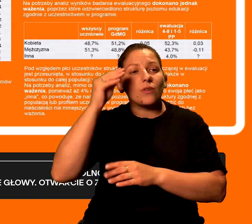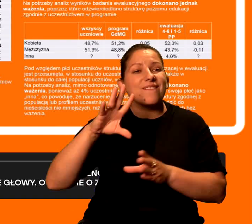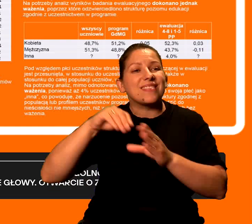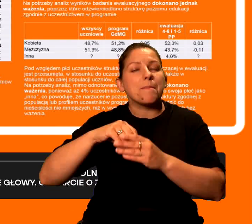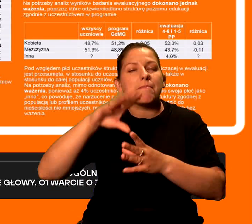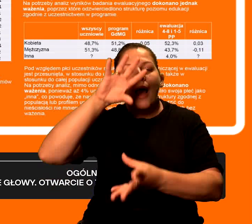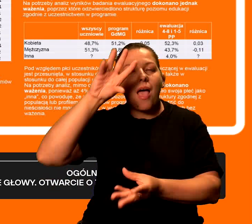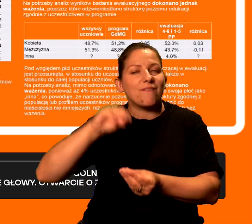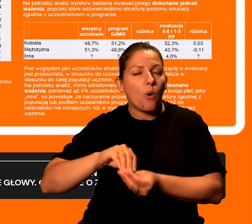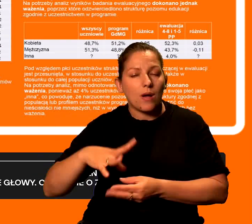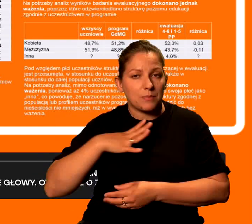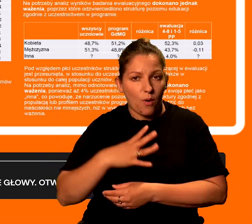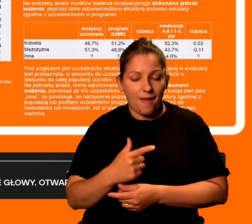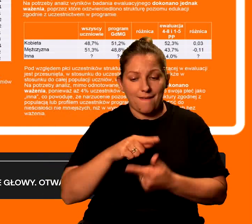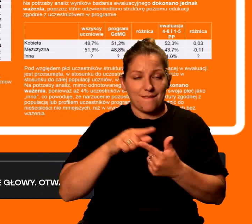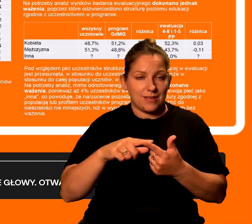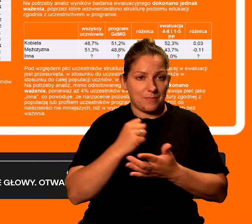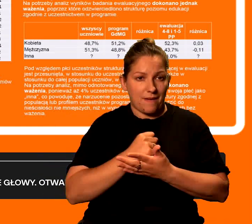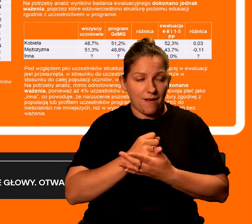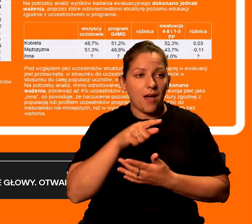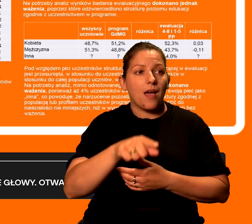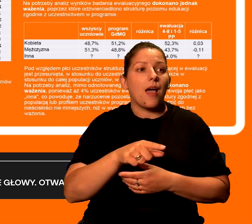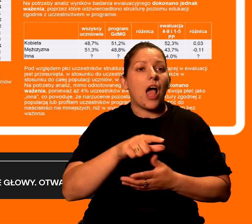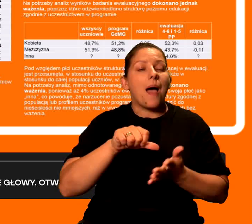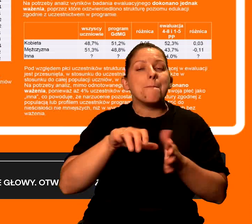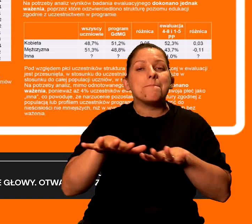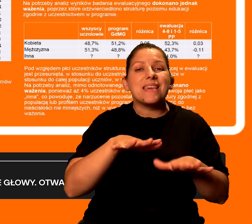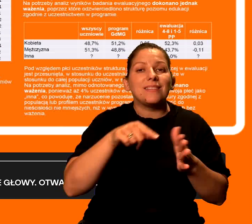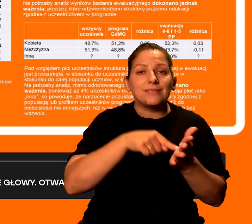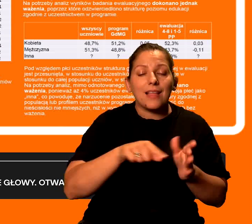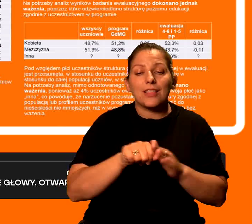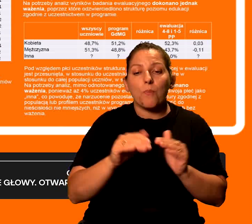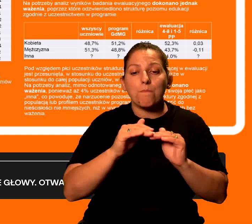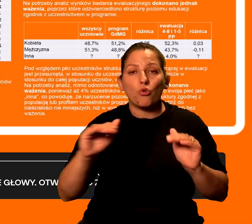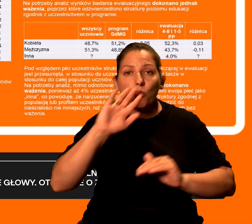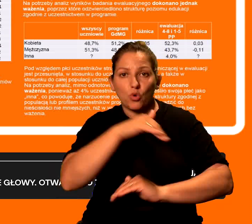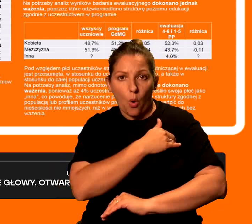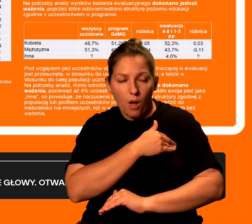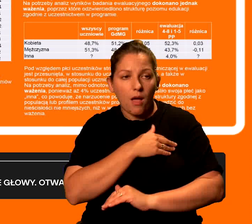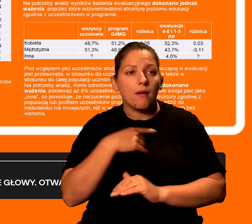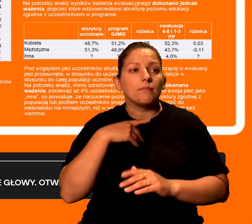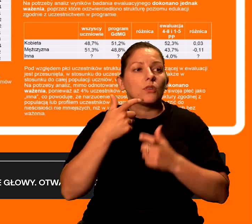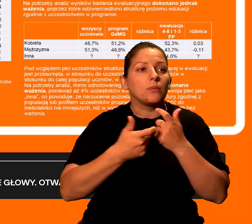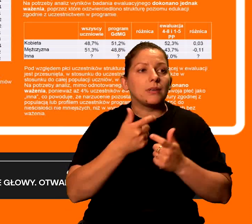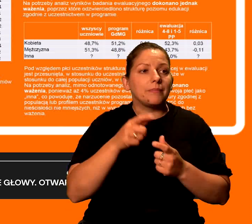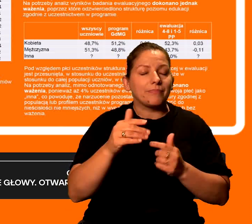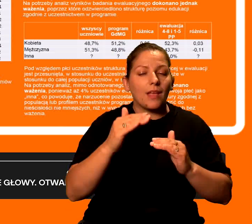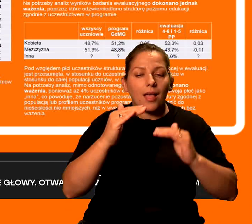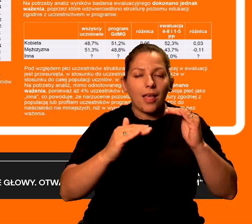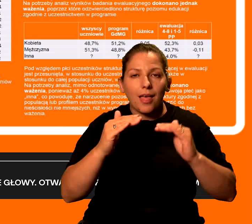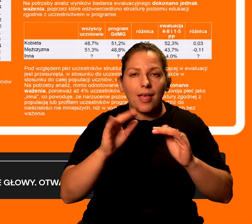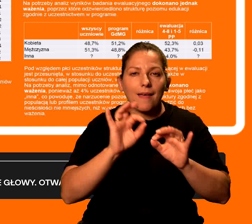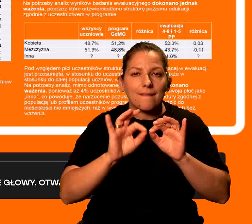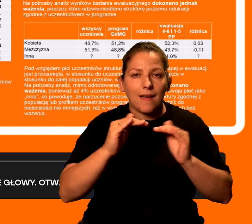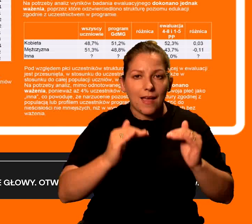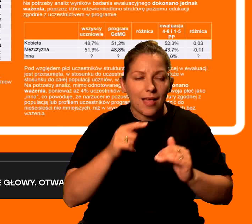ewaluacji. I w dwóch kwestiach, czyli w kwestii lokalizacji oraz poziomu szkoły, dokonaliśmy tak zwanego ważenia danych, żeby